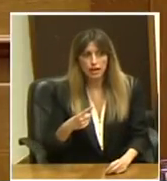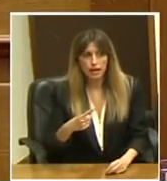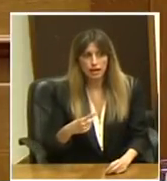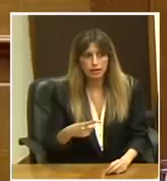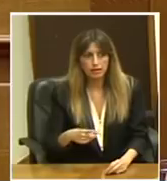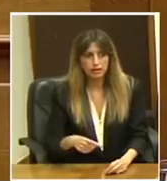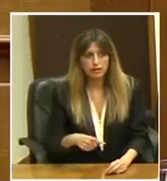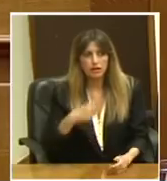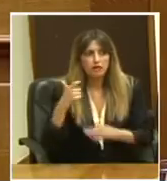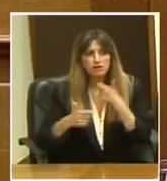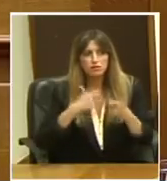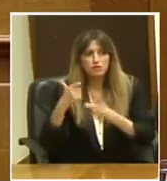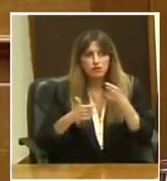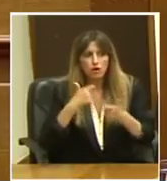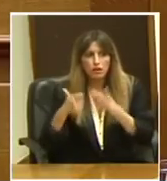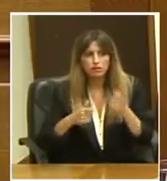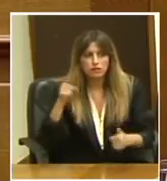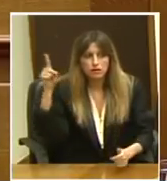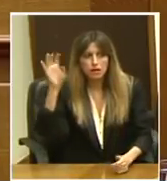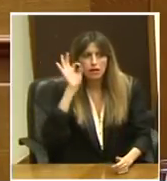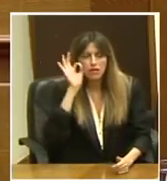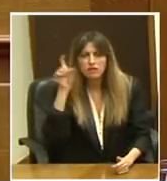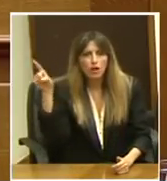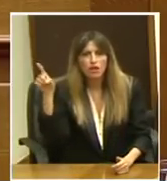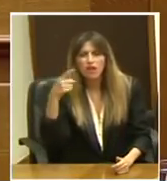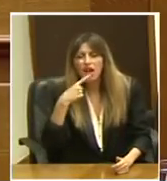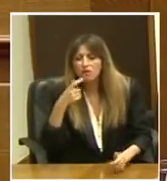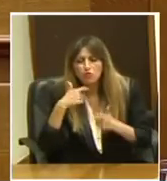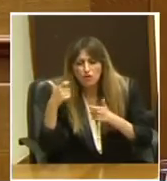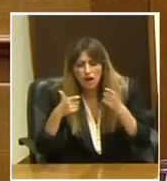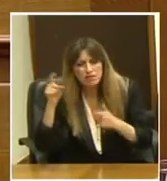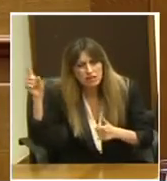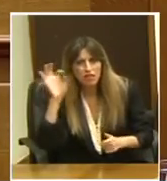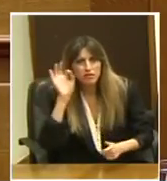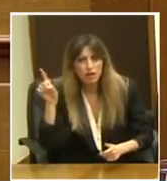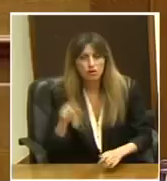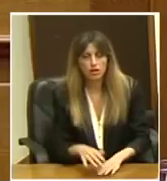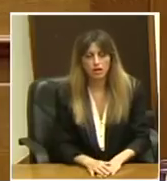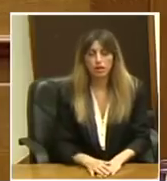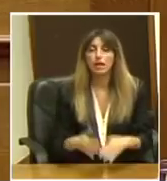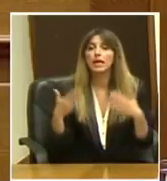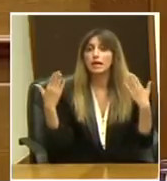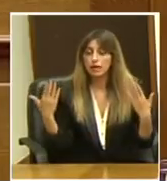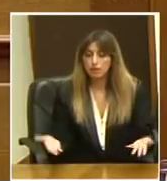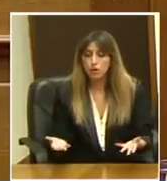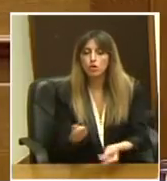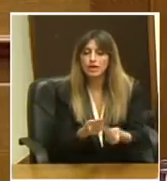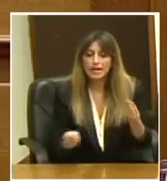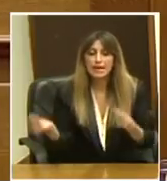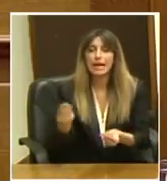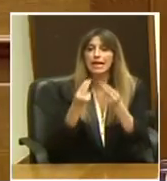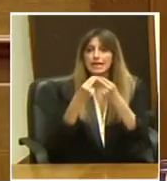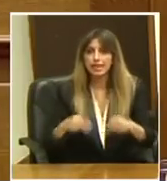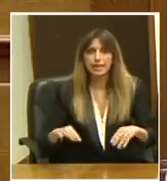φωνάζεται. Για να μην πω τι σχετοσύνη έχετε. Λοιπόν, ότι η καλύτερη λύση είναι